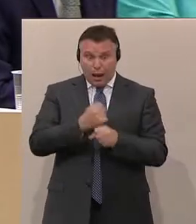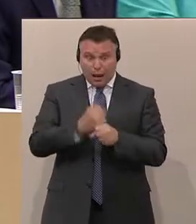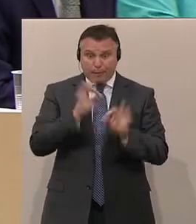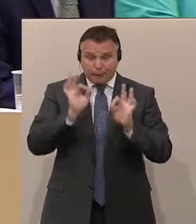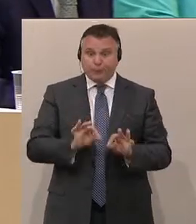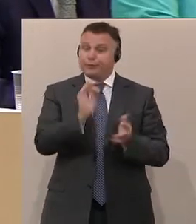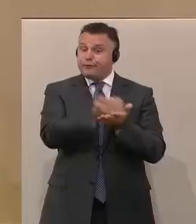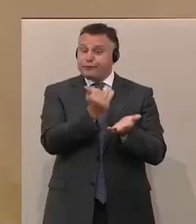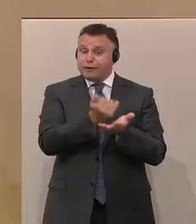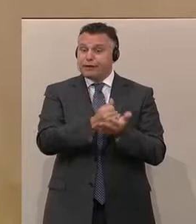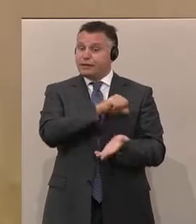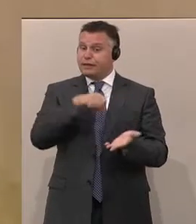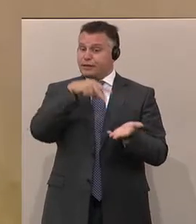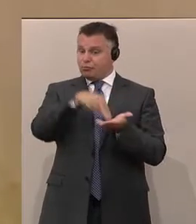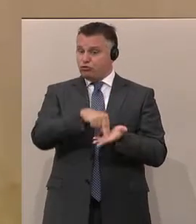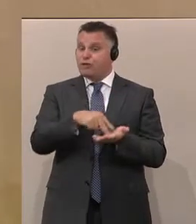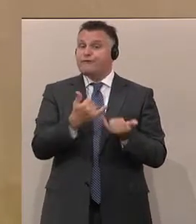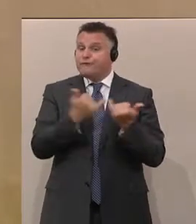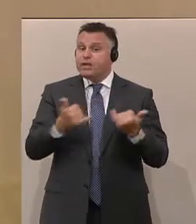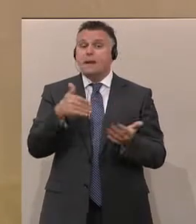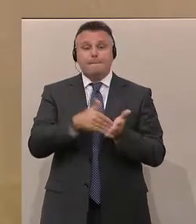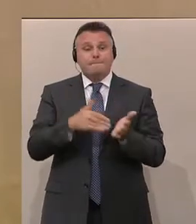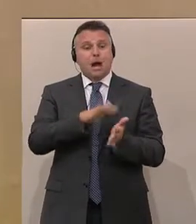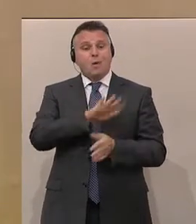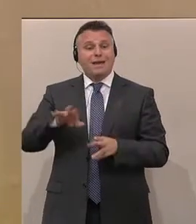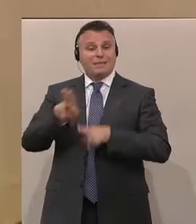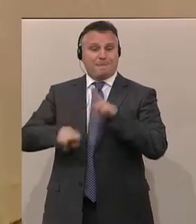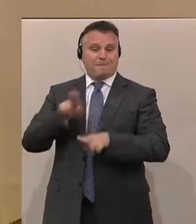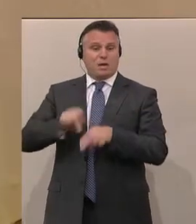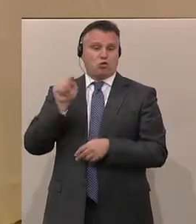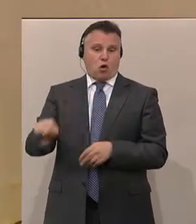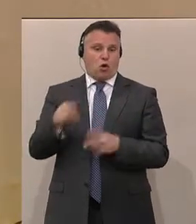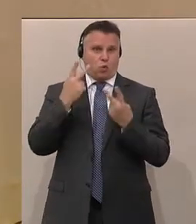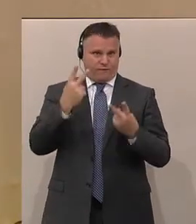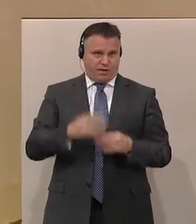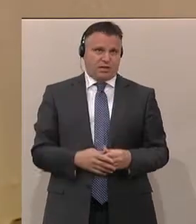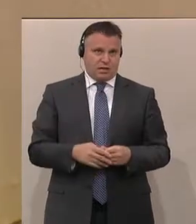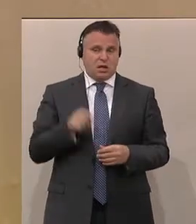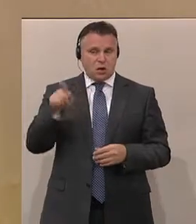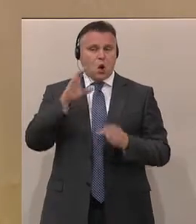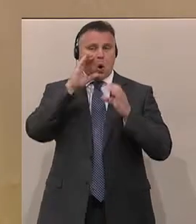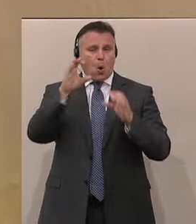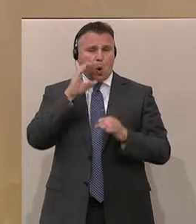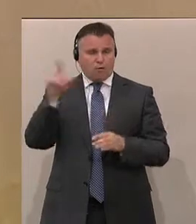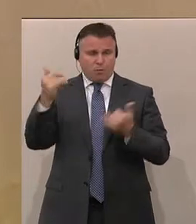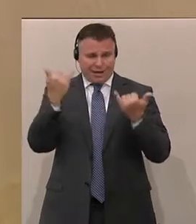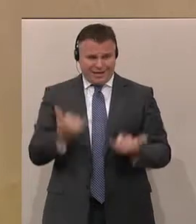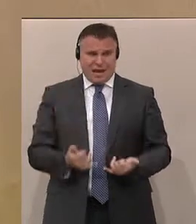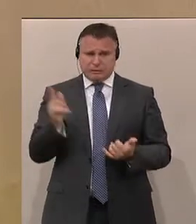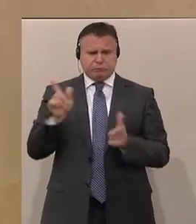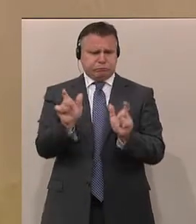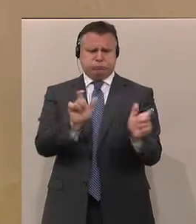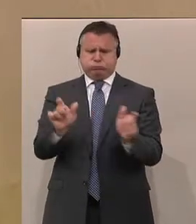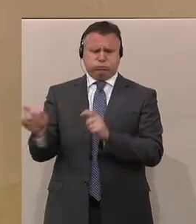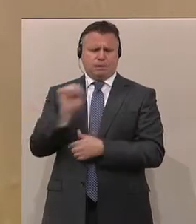eigenen Füßen stehen. Wie kann man das machen? Indem man Kinderbetreuung zur Verfügung stellt. Das ist das, wo sich die ÖVP jetzt mit Händen und Füßen dagegen